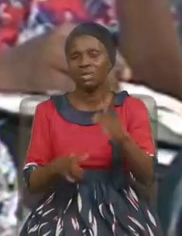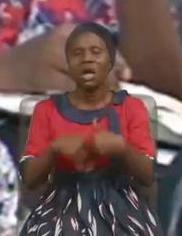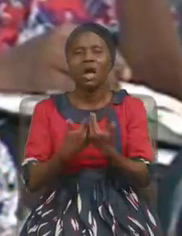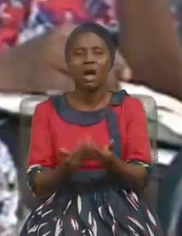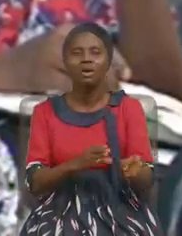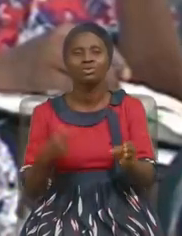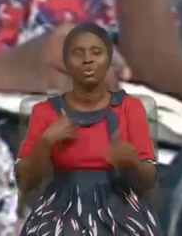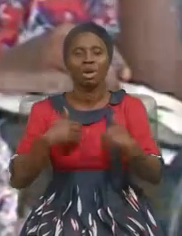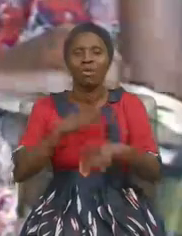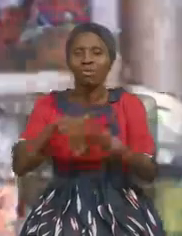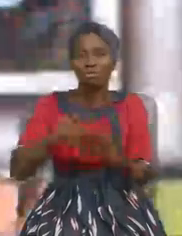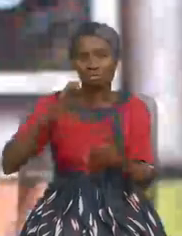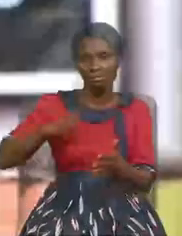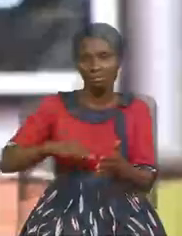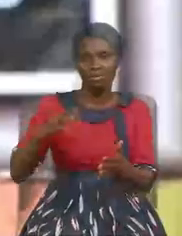croix?